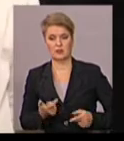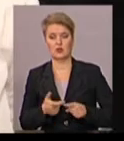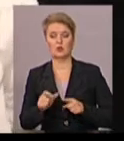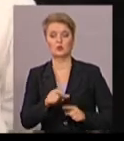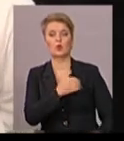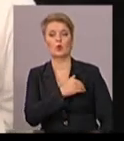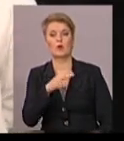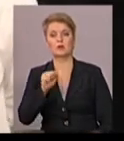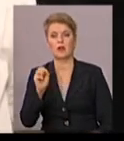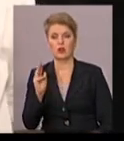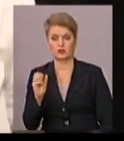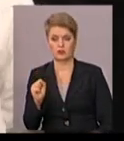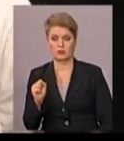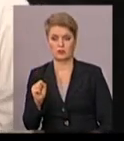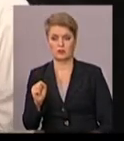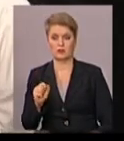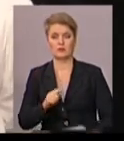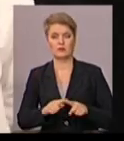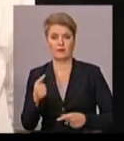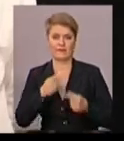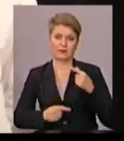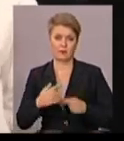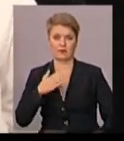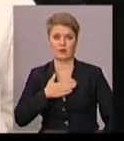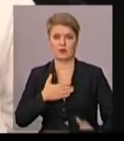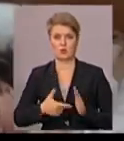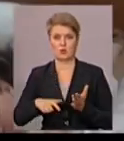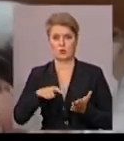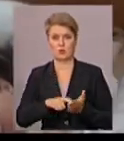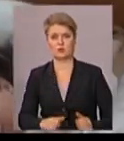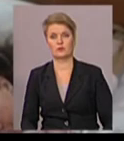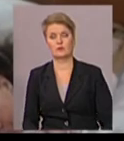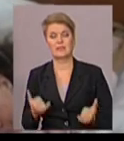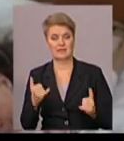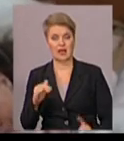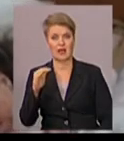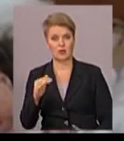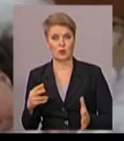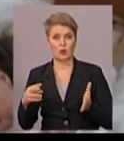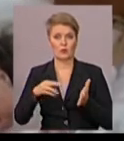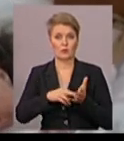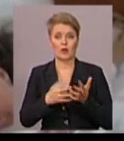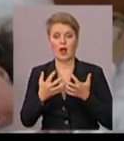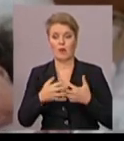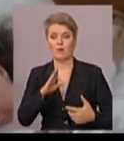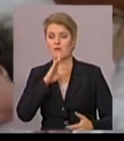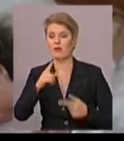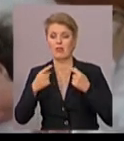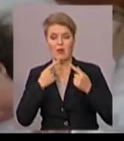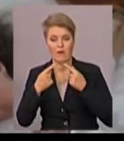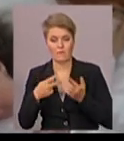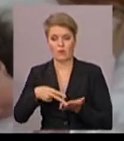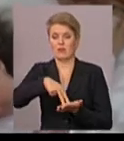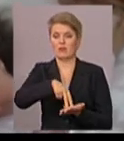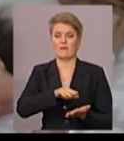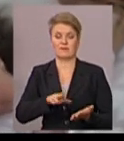хочу, щоб Даша пошвидше вернулася до нашого класу. Зараз Даринку підключили до апаратів. Вона не говорить і не встає.